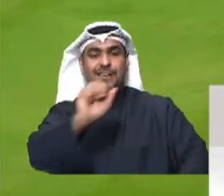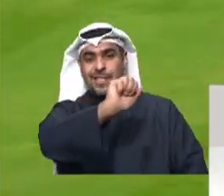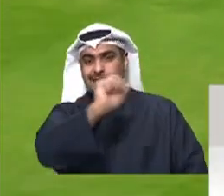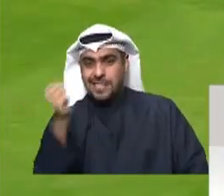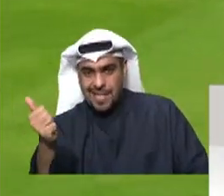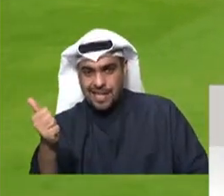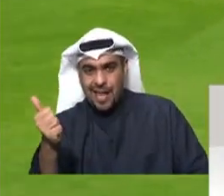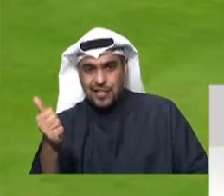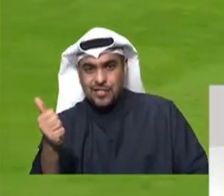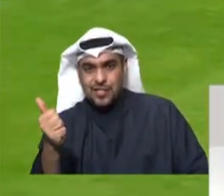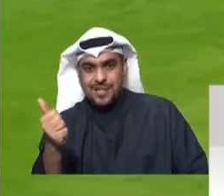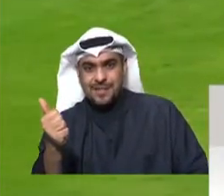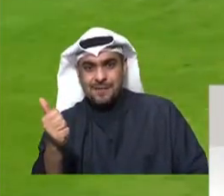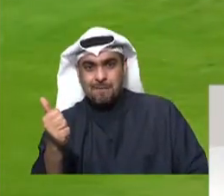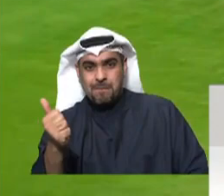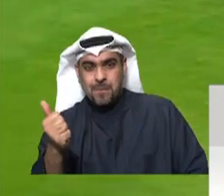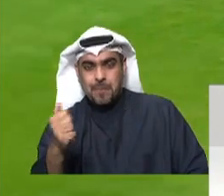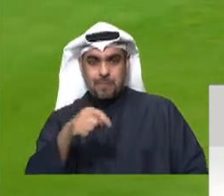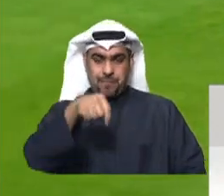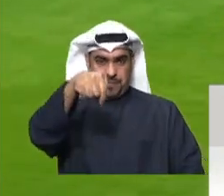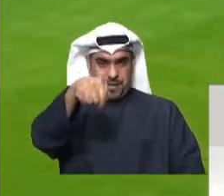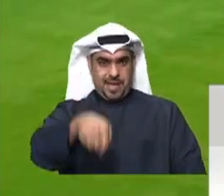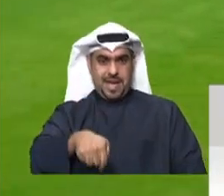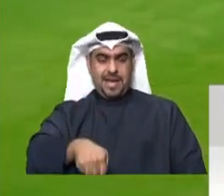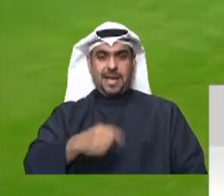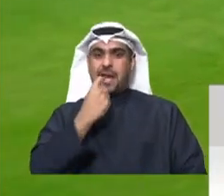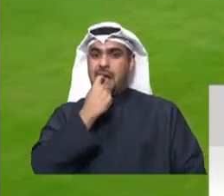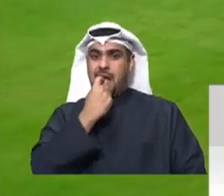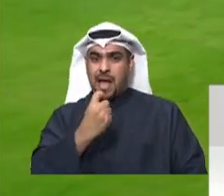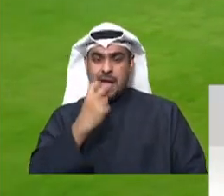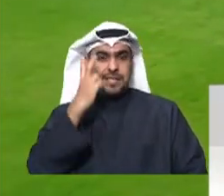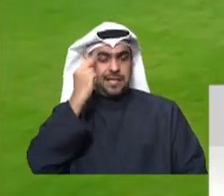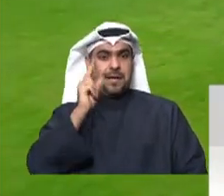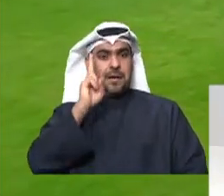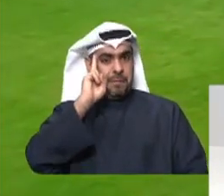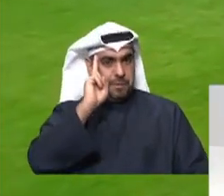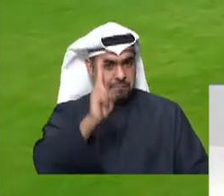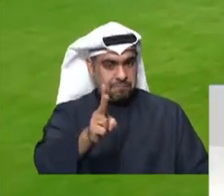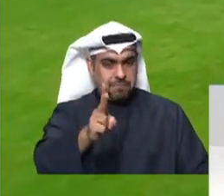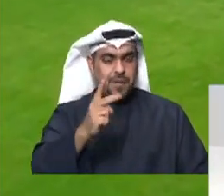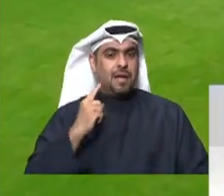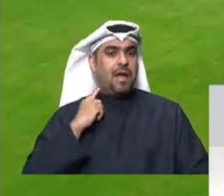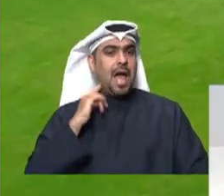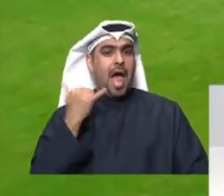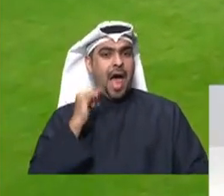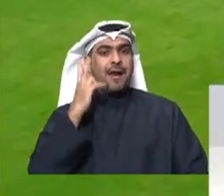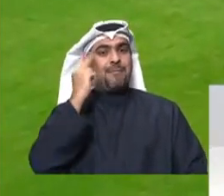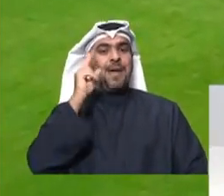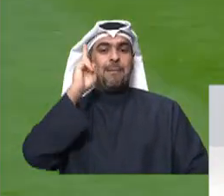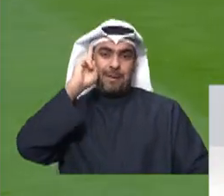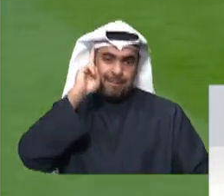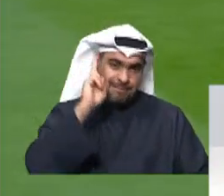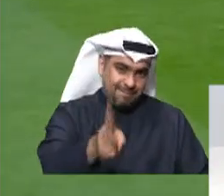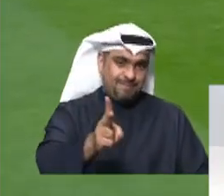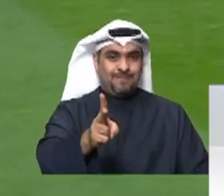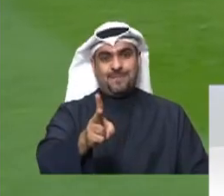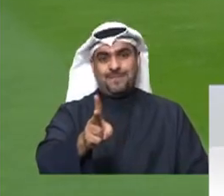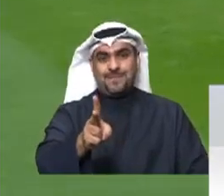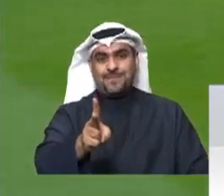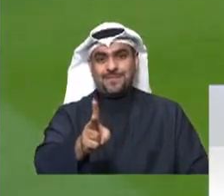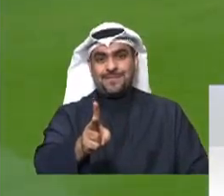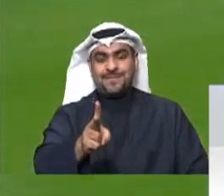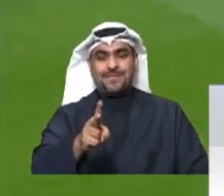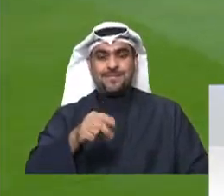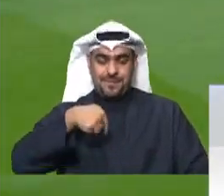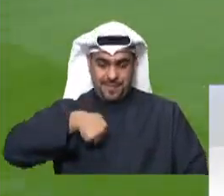هذه البطولات امر طبيعي، لكن نتمنى نشوف مباراه على المستوى الفني العالي، لان الديربي هذا منظور ومشاهد من كل